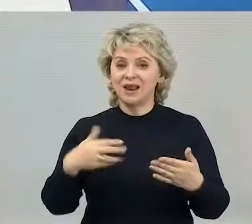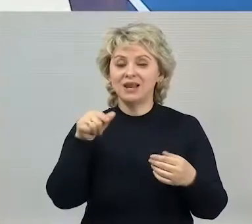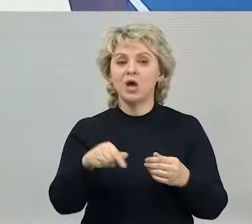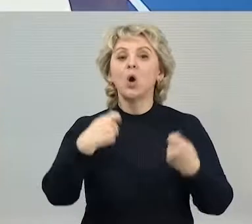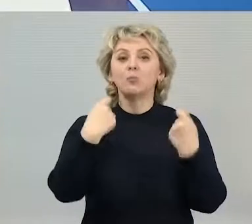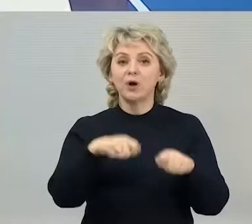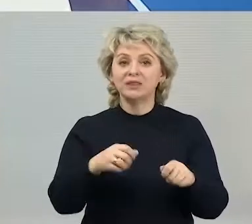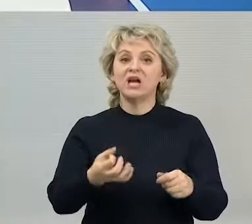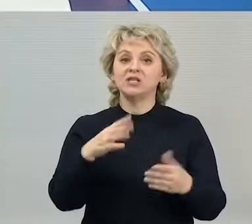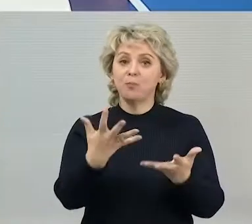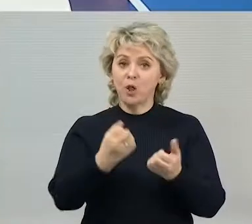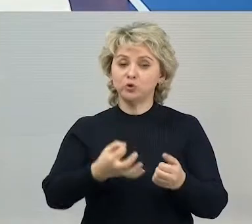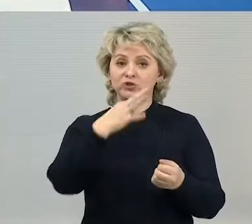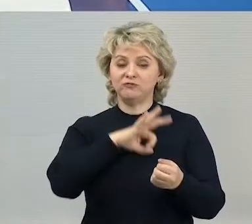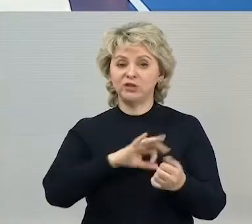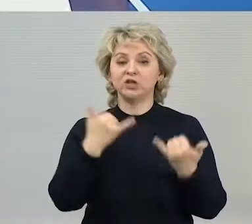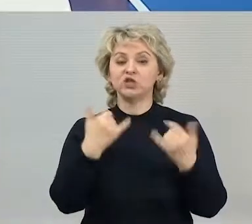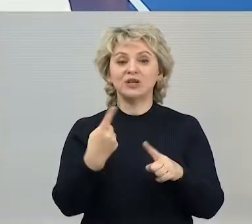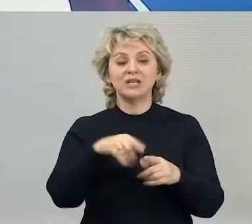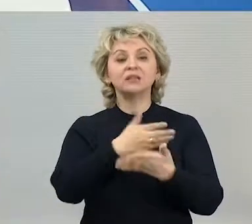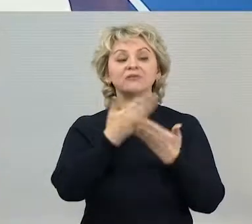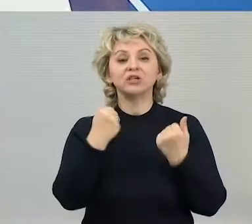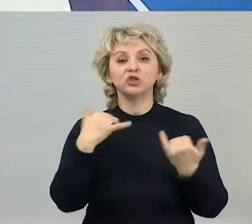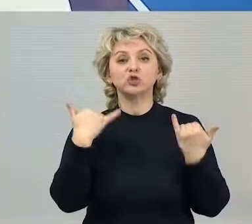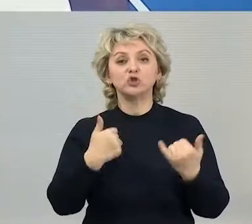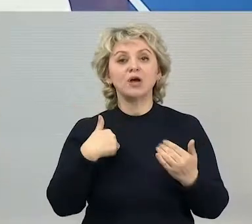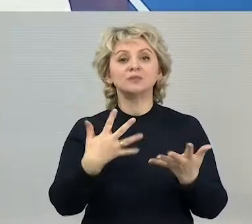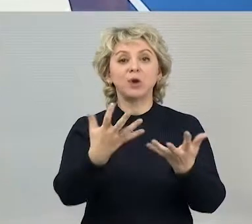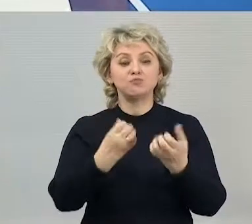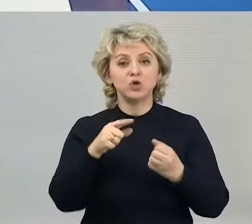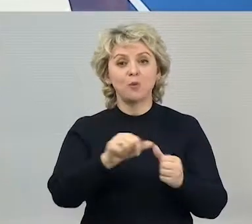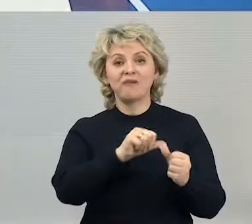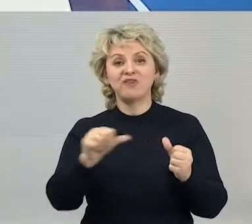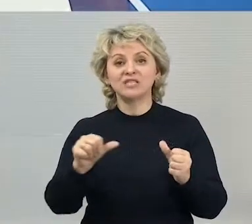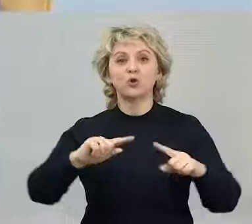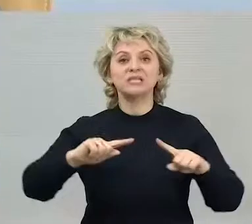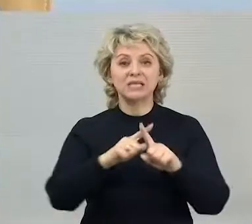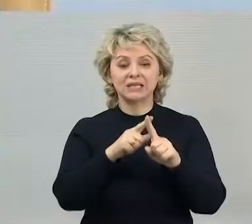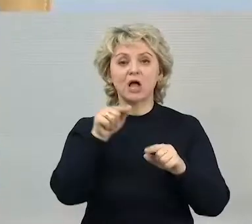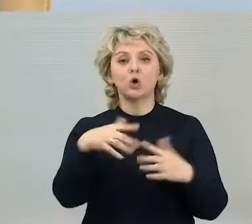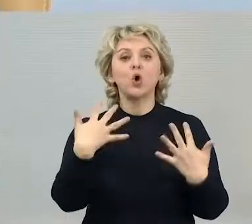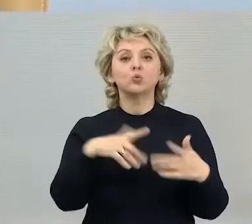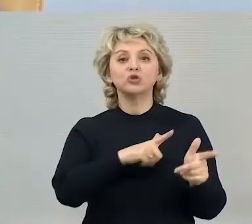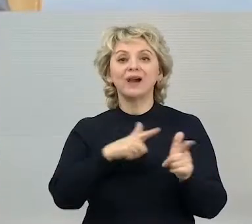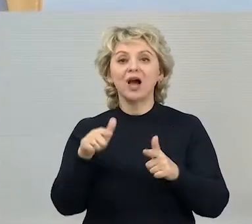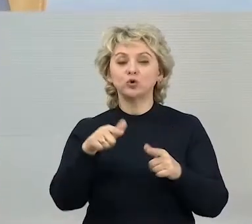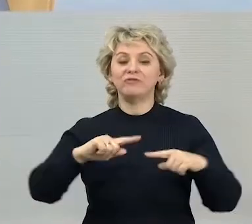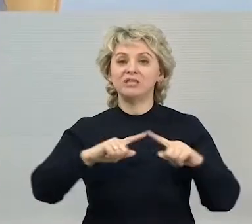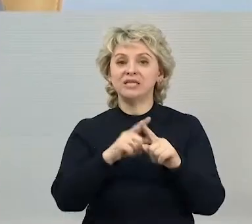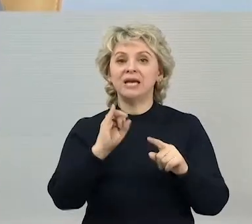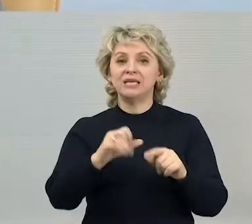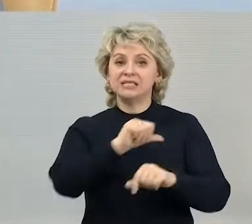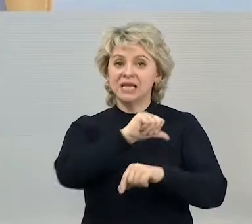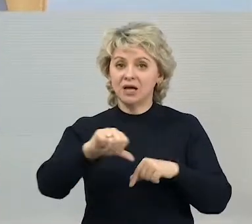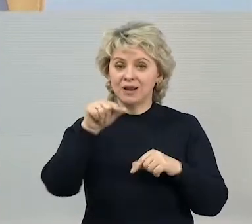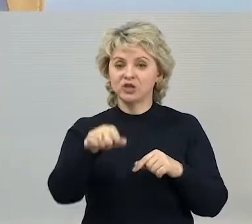какую-то, продать, да, их и обогатиться. Сейчас этого нет. Сейчас мы черпаем в основном технологии, уже готовые технологии из